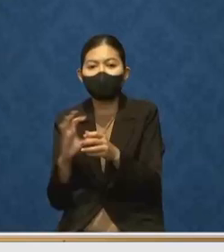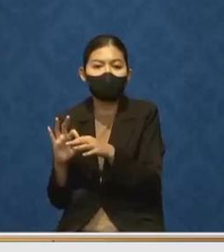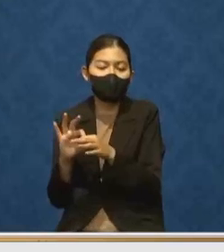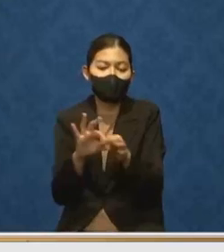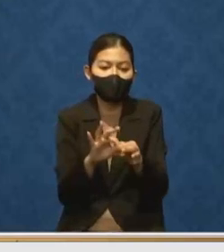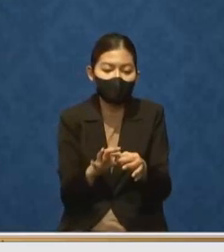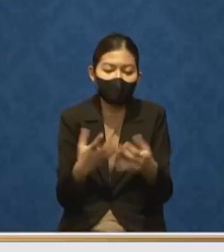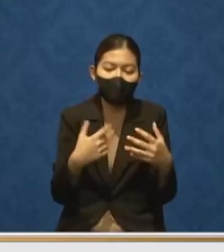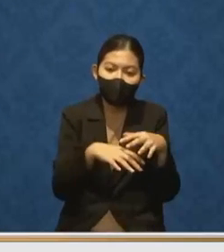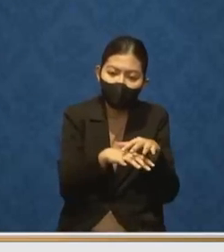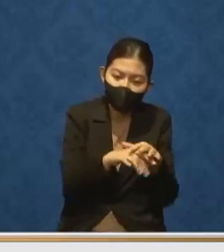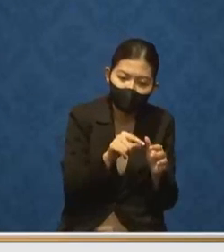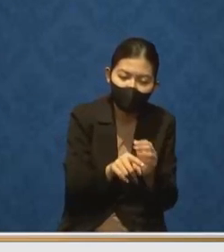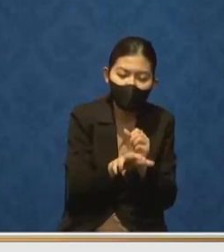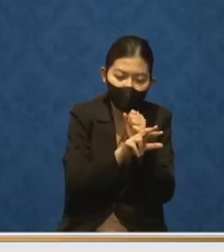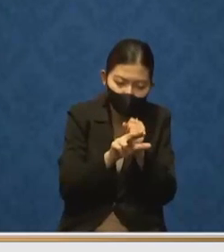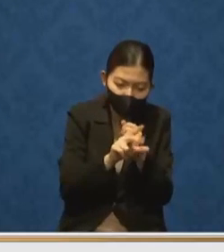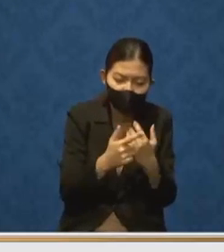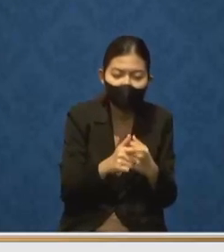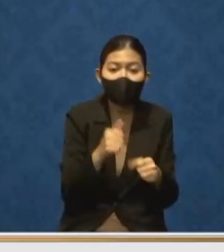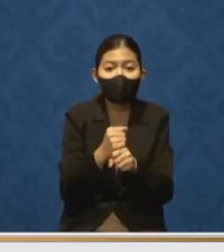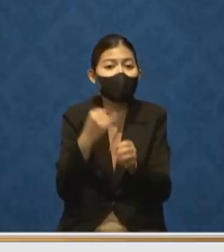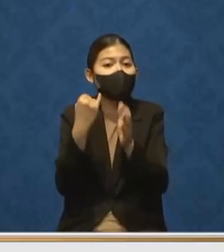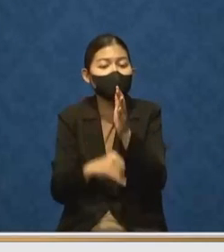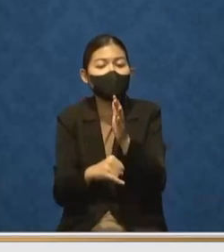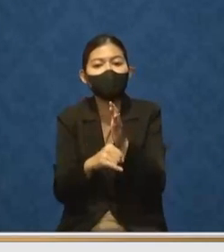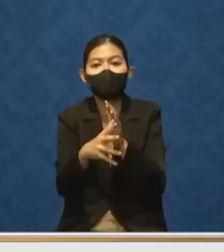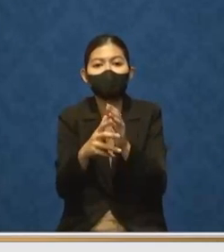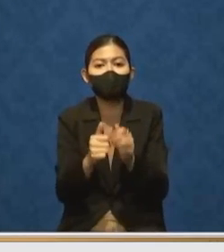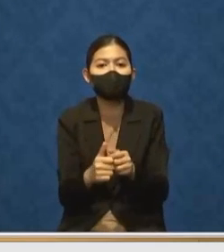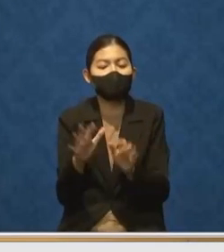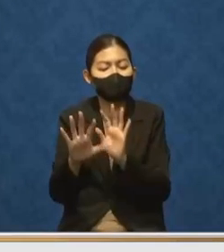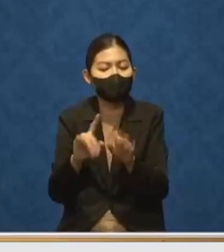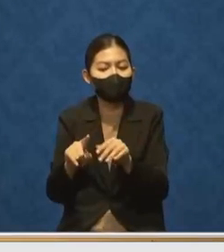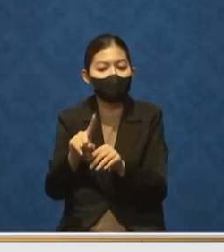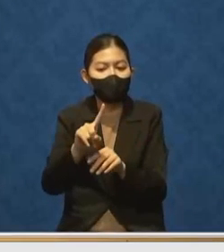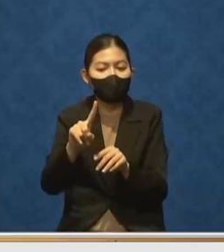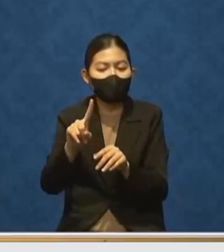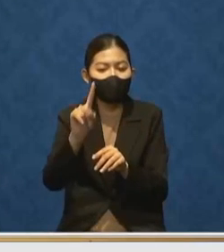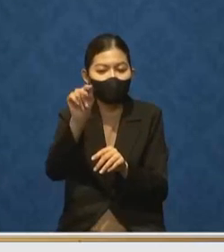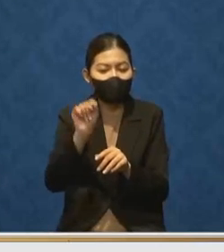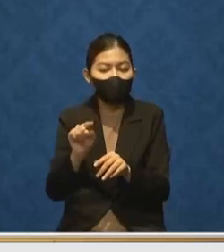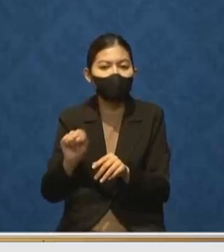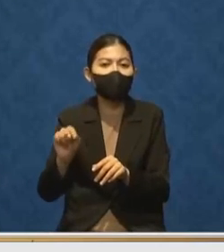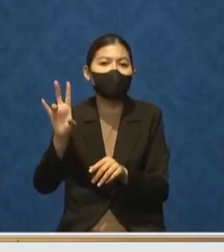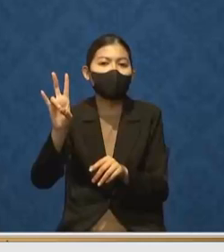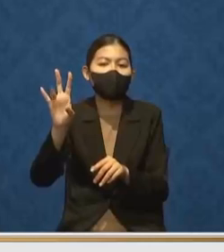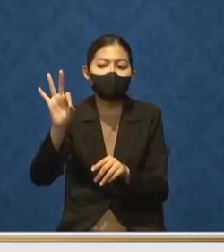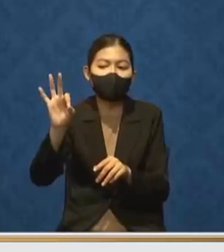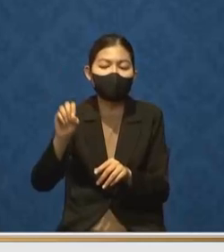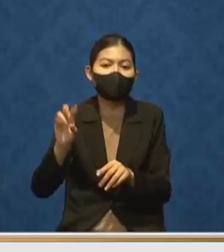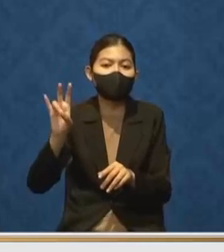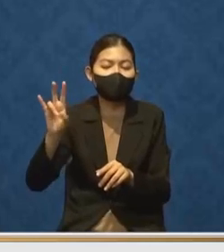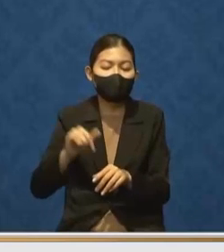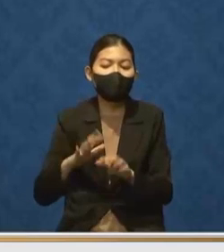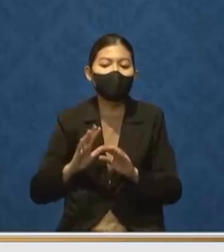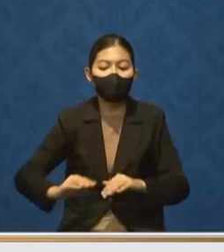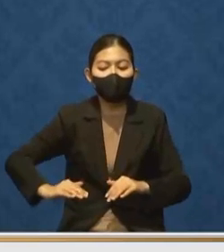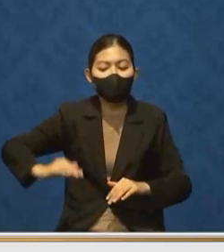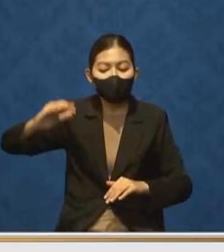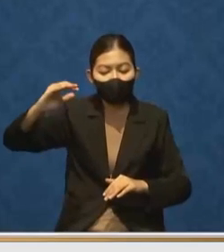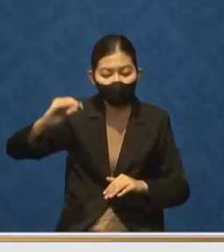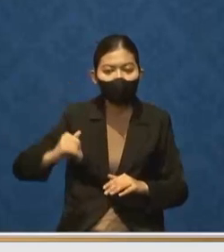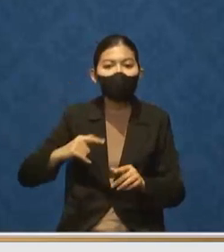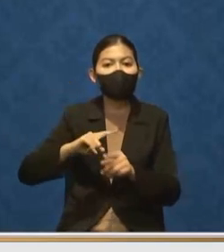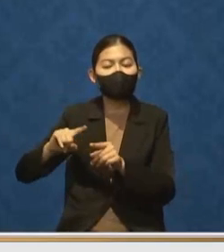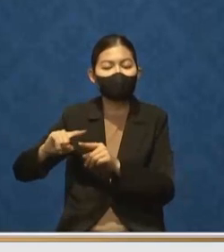พติดและไม่กระทำผิดเกี่ยวกับยาเสพติดอย่างน้อย97%ของประชากรทุกช่วงวัยปราบปรามทำลายโ